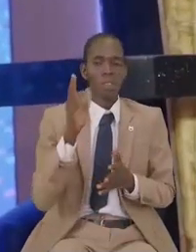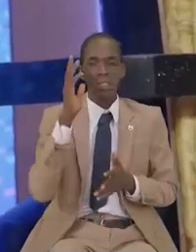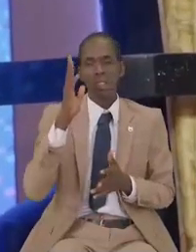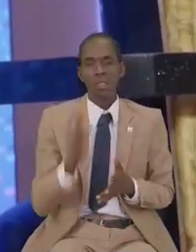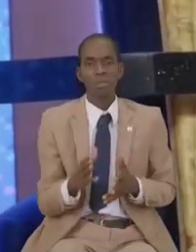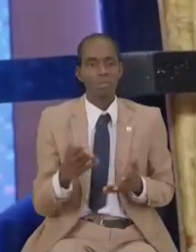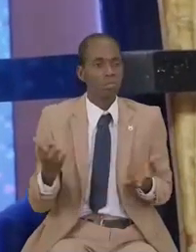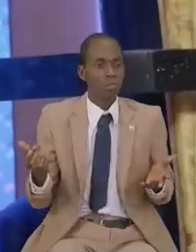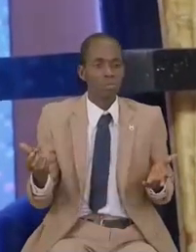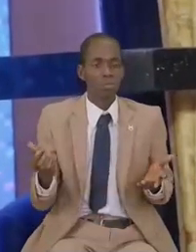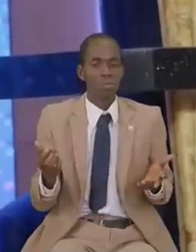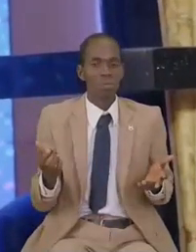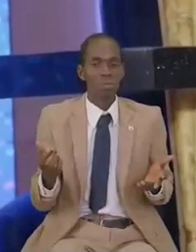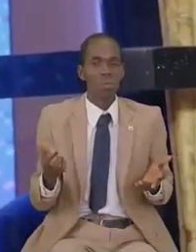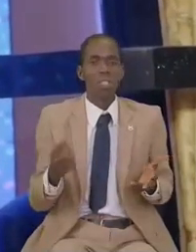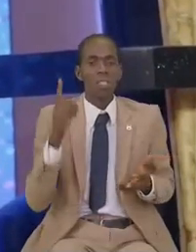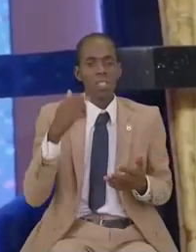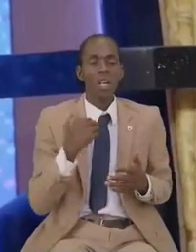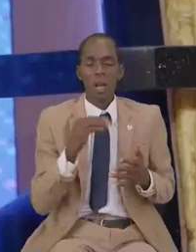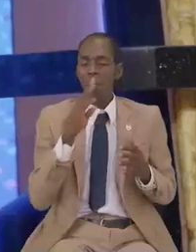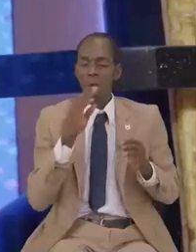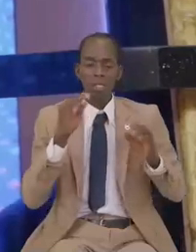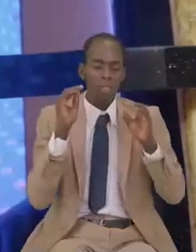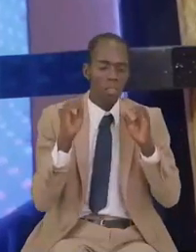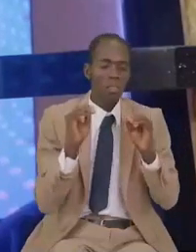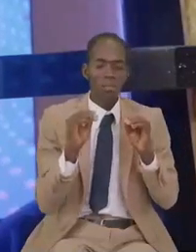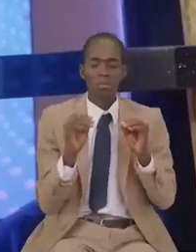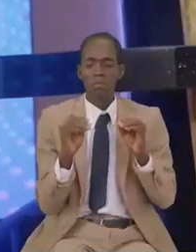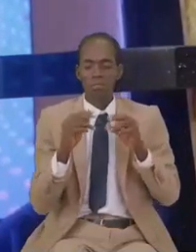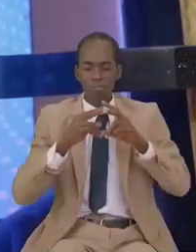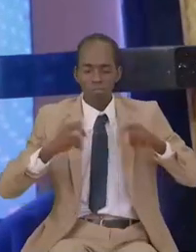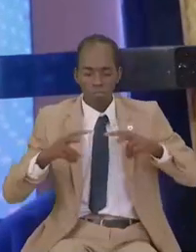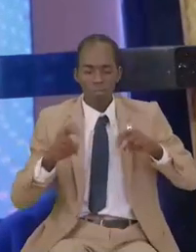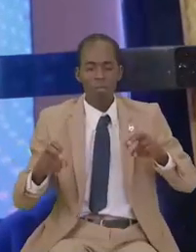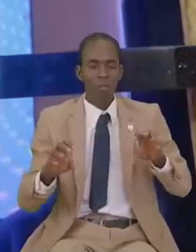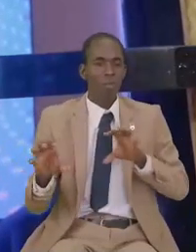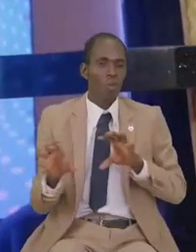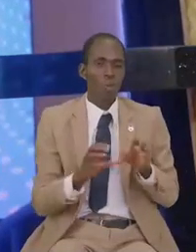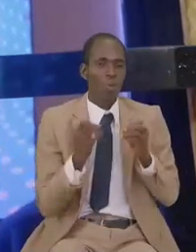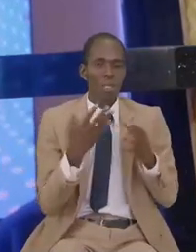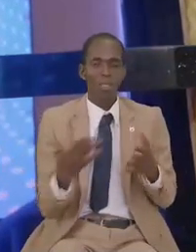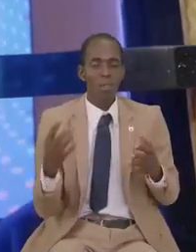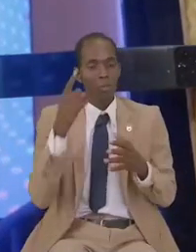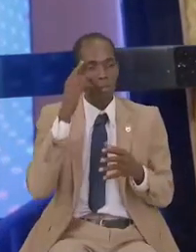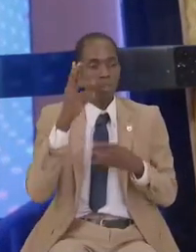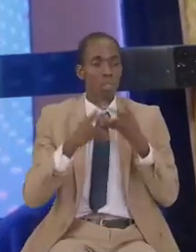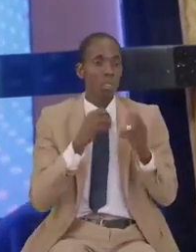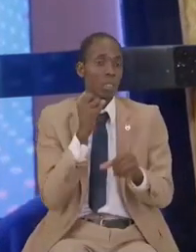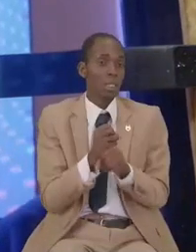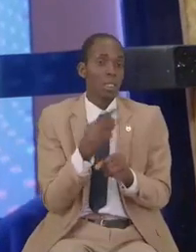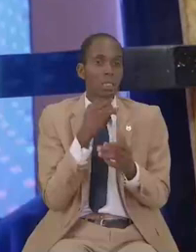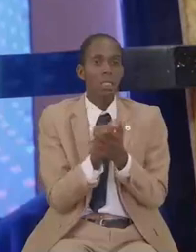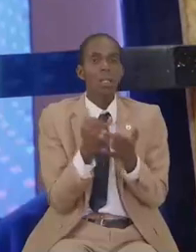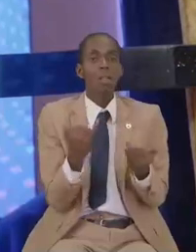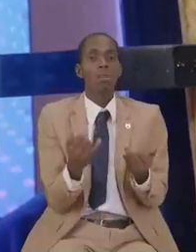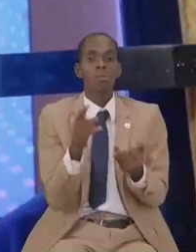aussi à l'université. Oui, les professeurs à l'université, oui, ils vont enseigner 6 ans. Et puis maintenant, tu peux aller